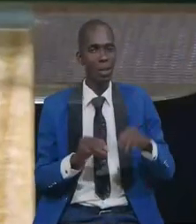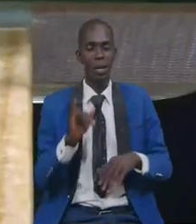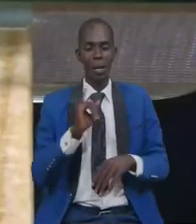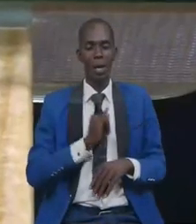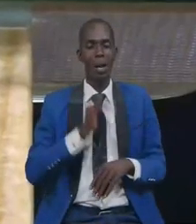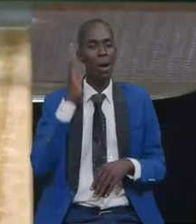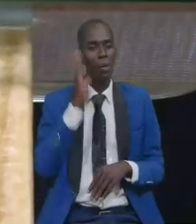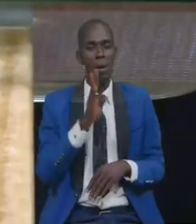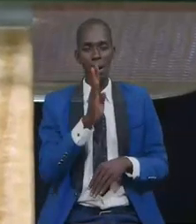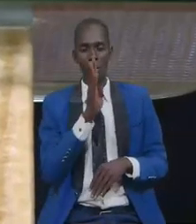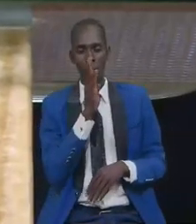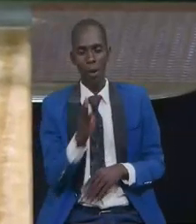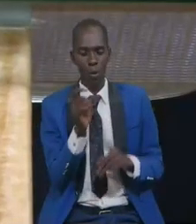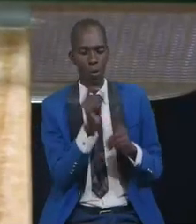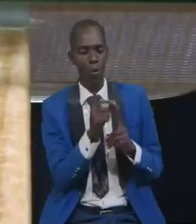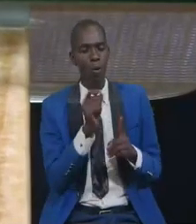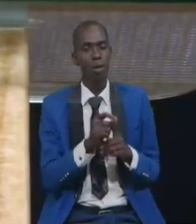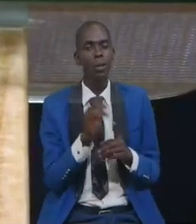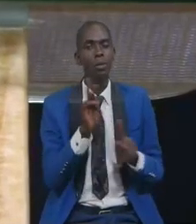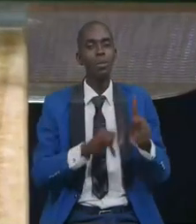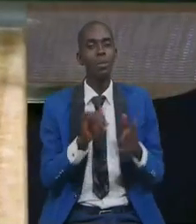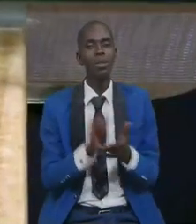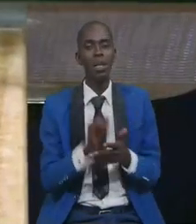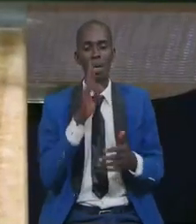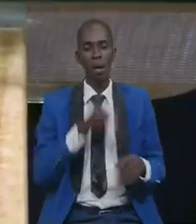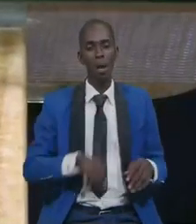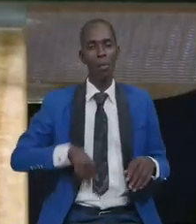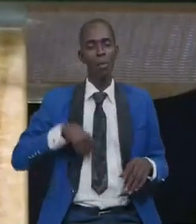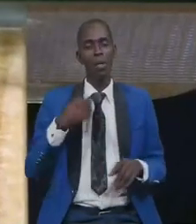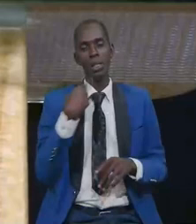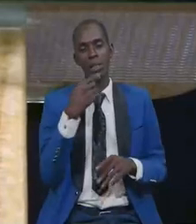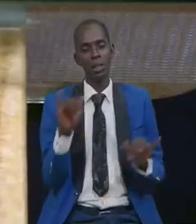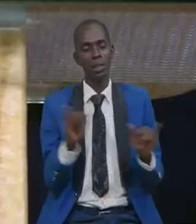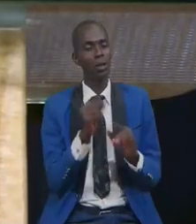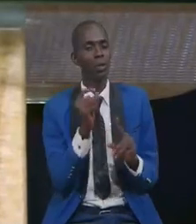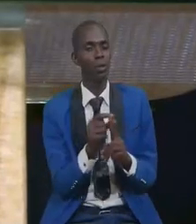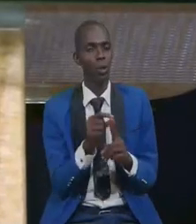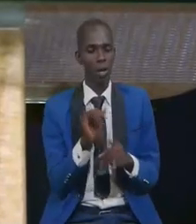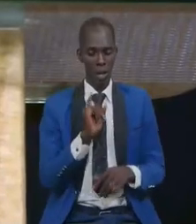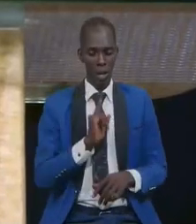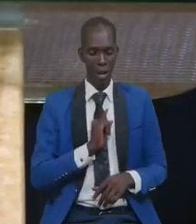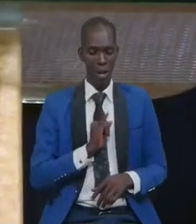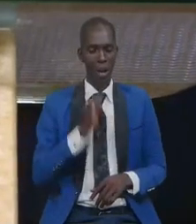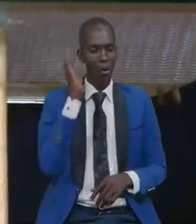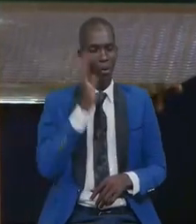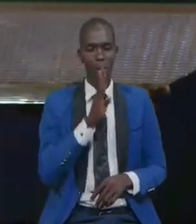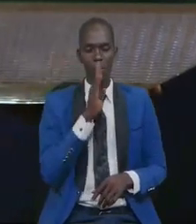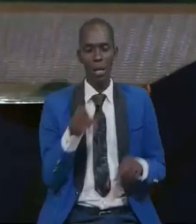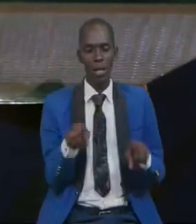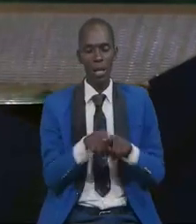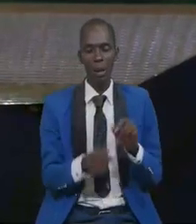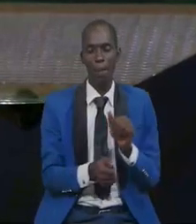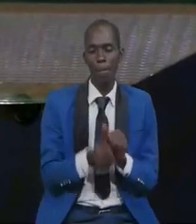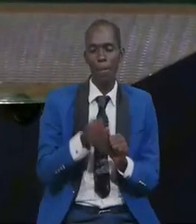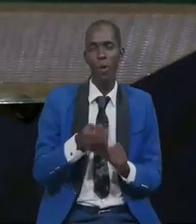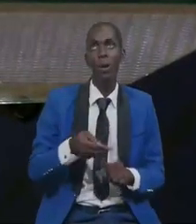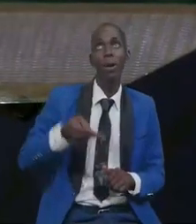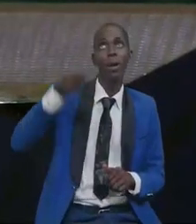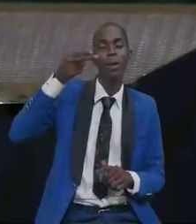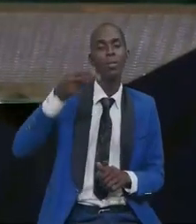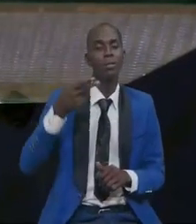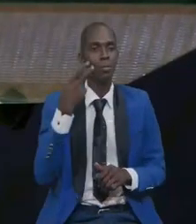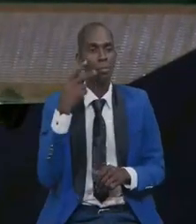je serai. Alors, les gens qui se déifient eux-mêmes, qui se prennent comme Dieu, il dit, je serai comme le Dieu Tout-Puissant.